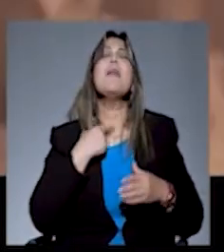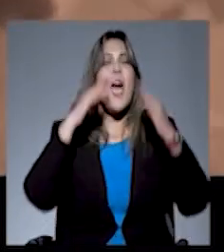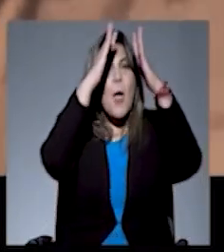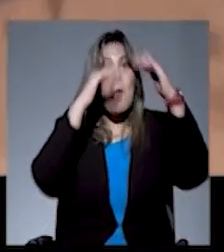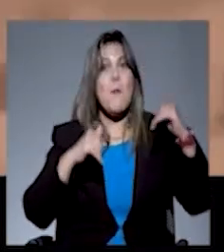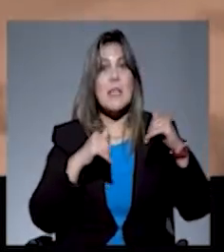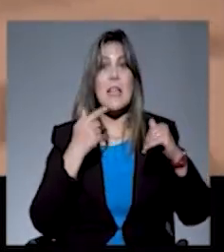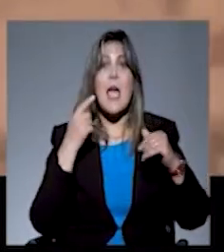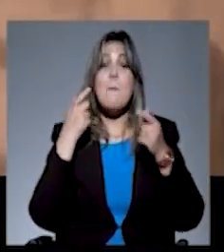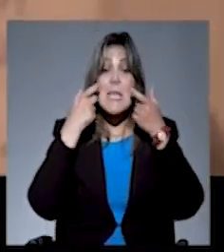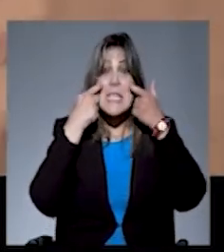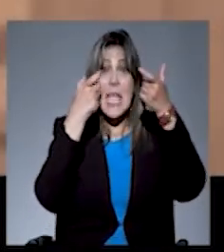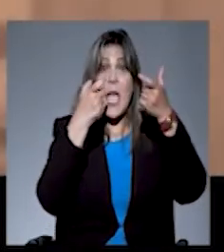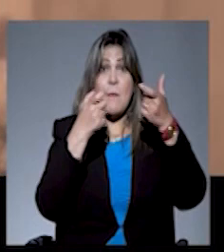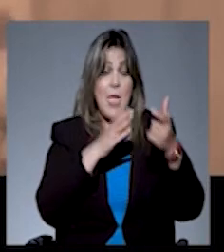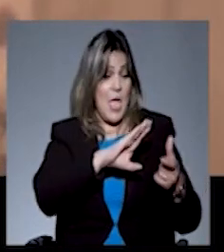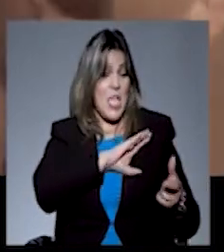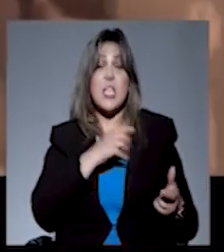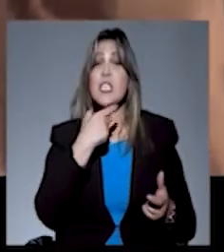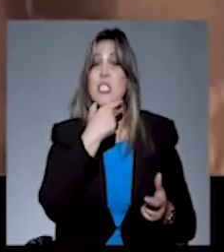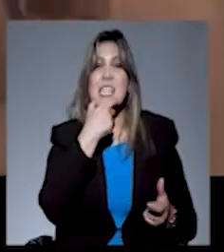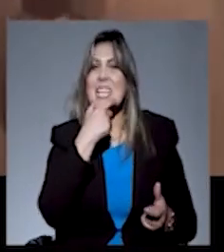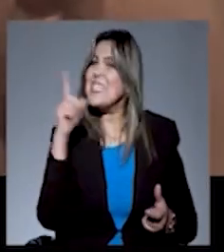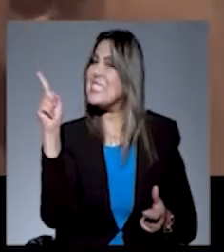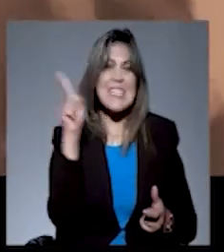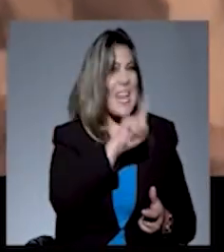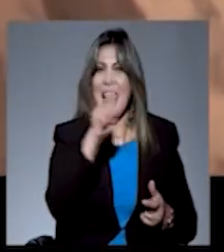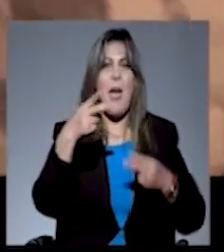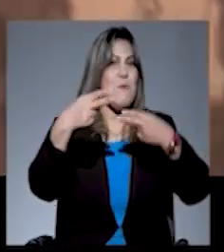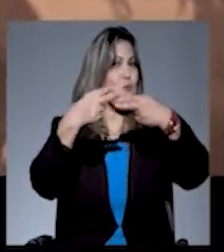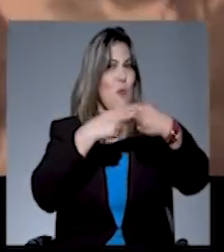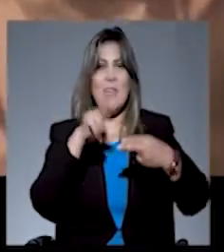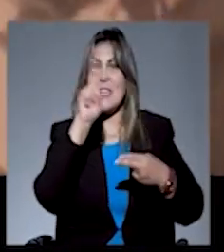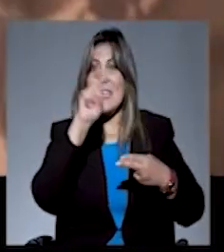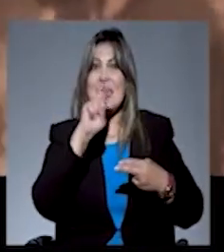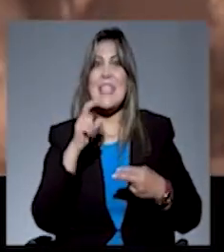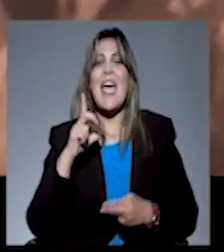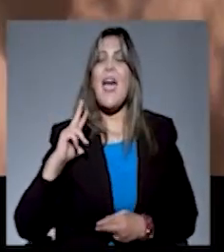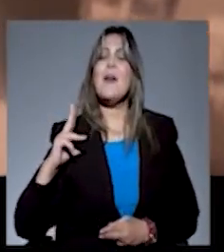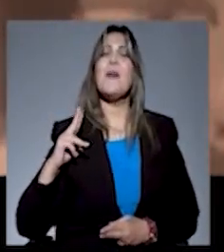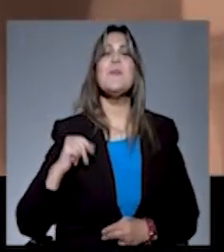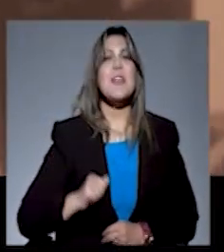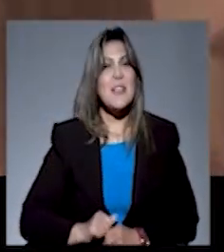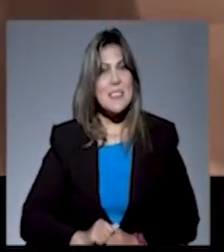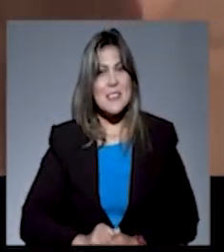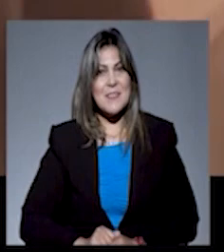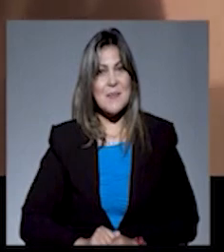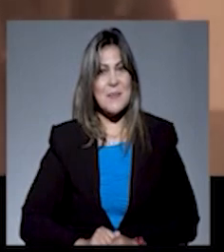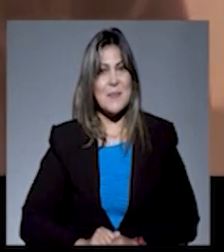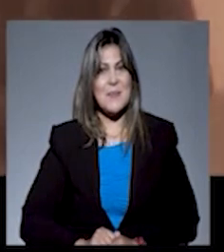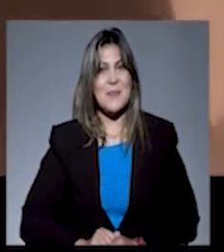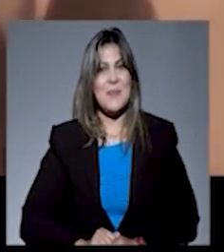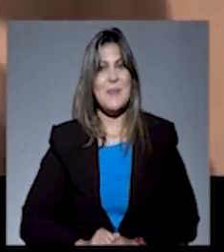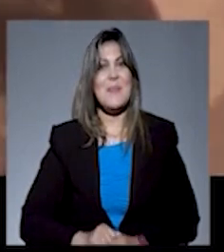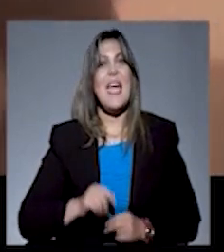بأعدائهم وأعداء الوطن. عاشت مصر حرة مستقلة بأبنائها المخلصين.